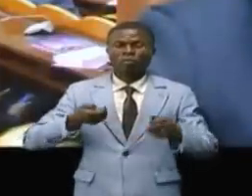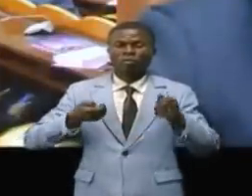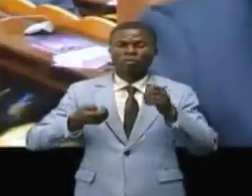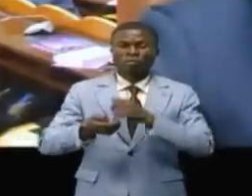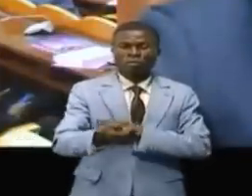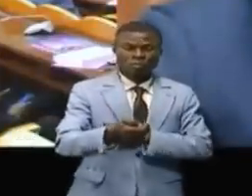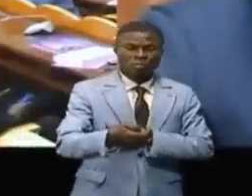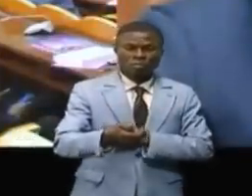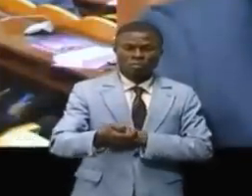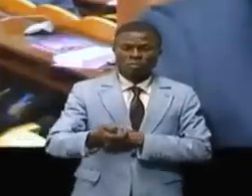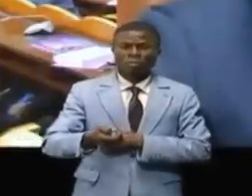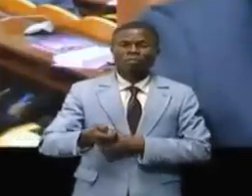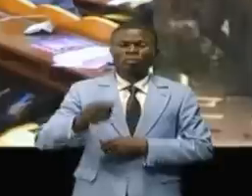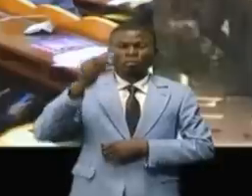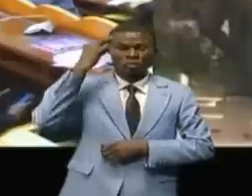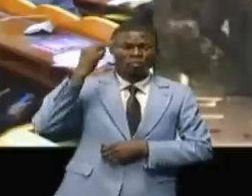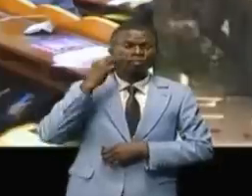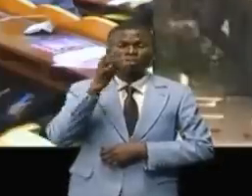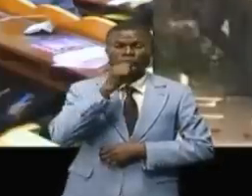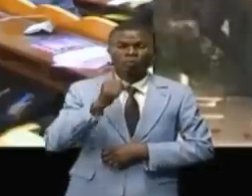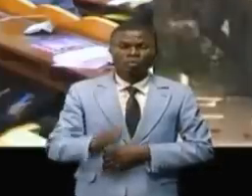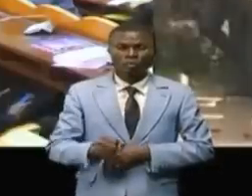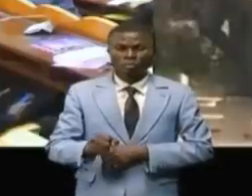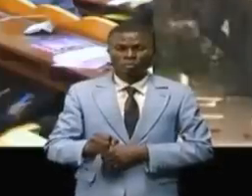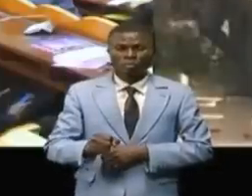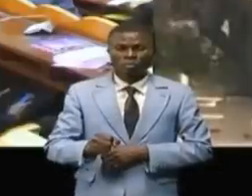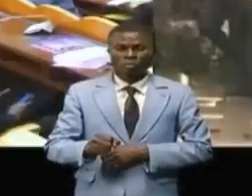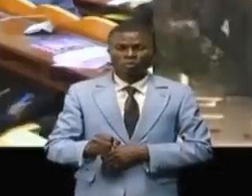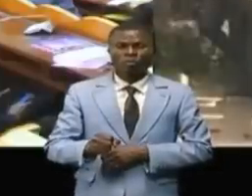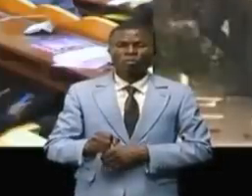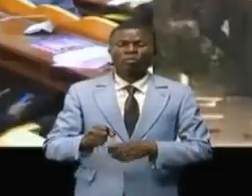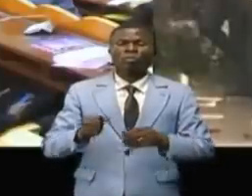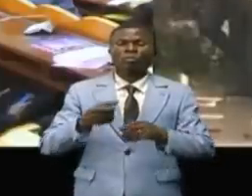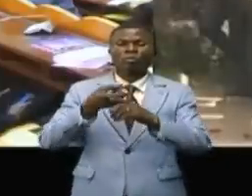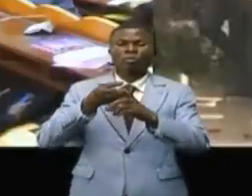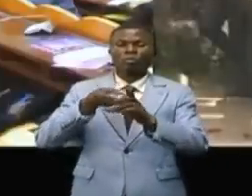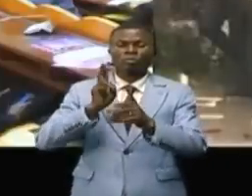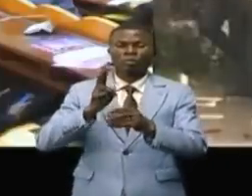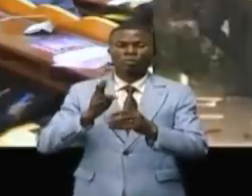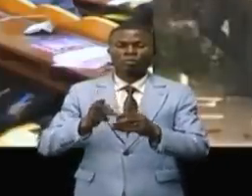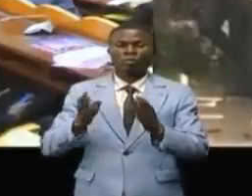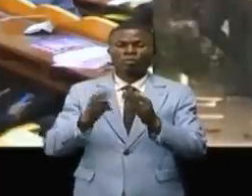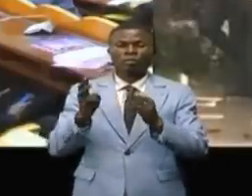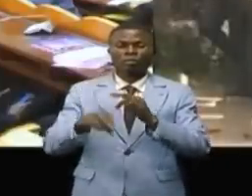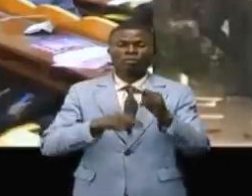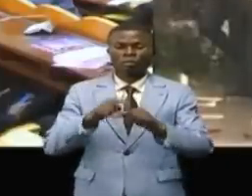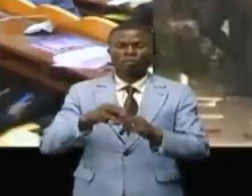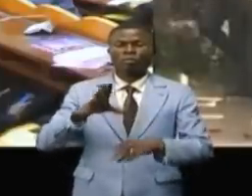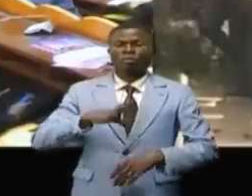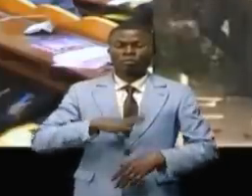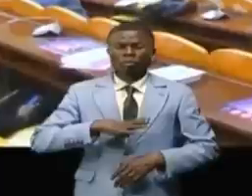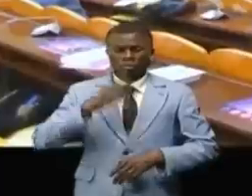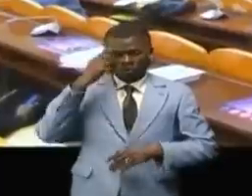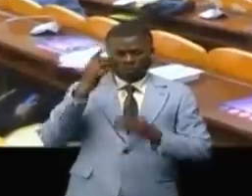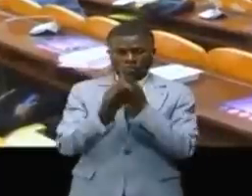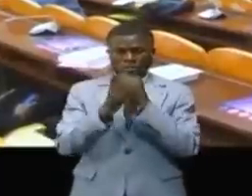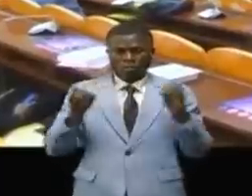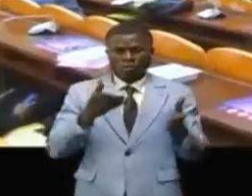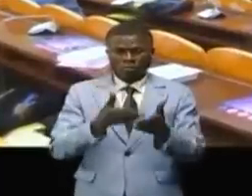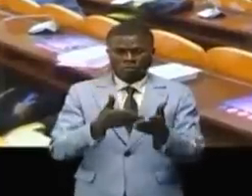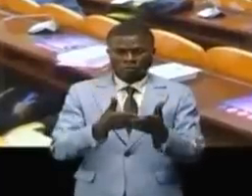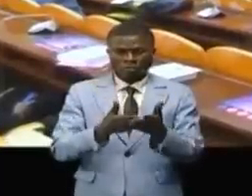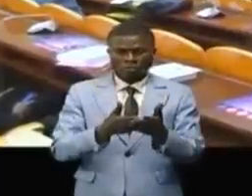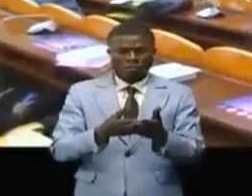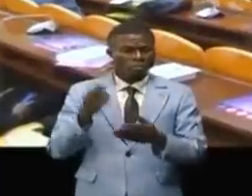député national chérubin aucune de Singa et ressenti au niveau de l'Assemblée nationale comme un coup fatal contre la démocratie après